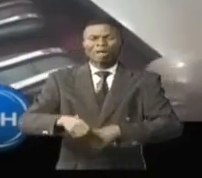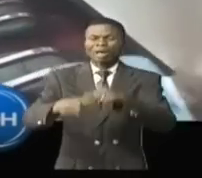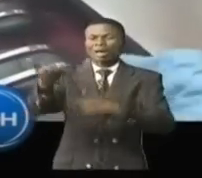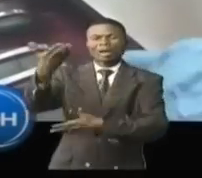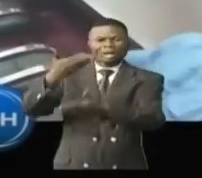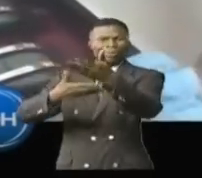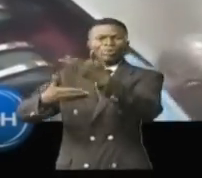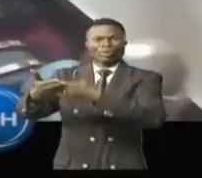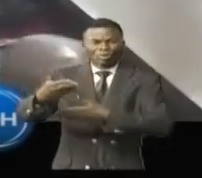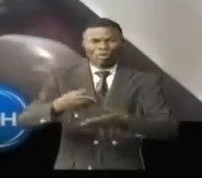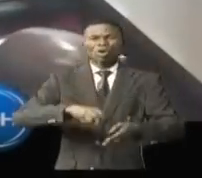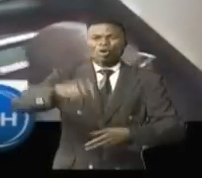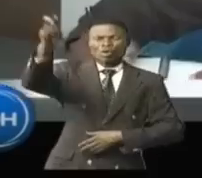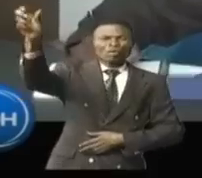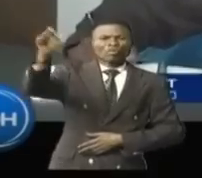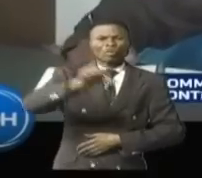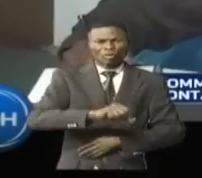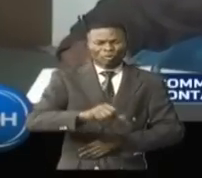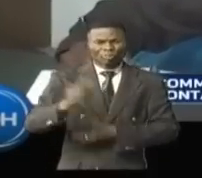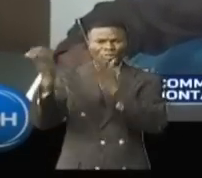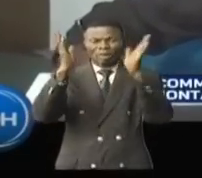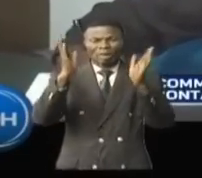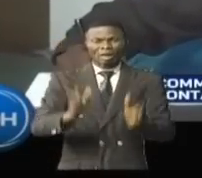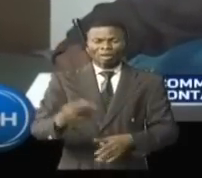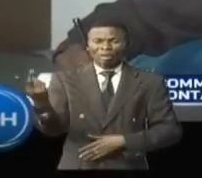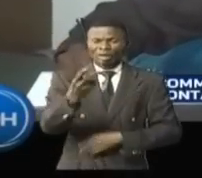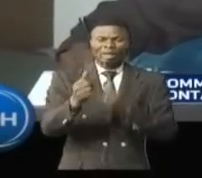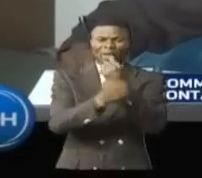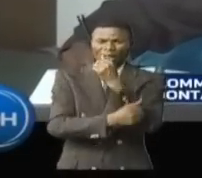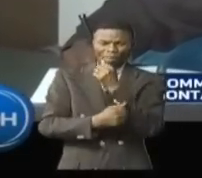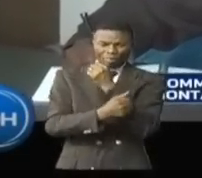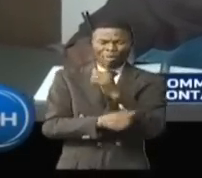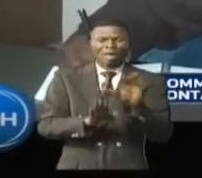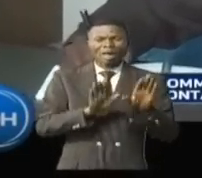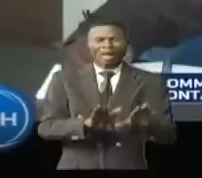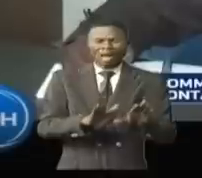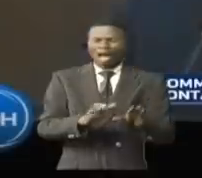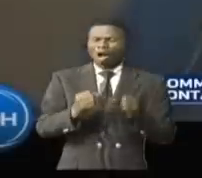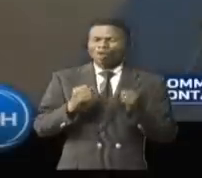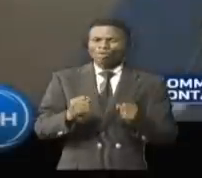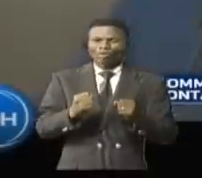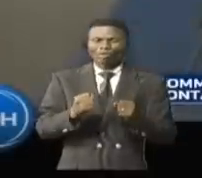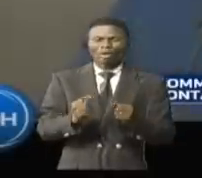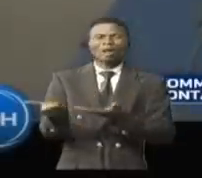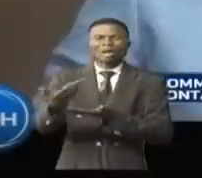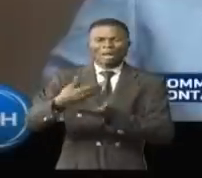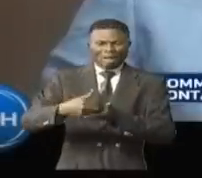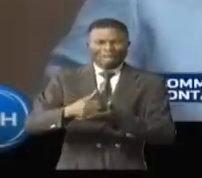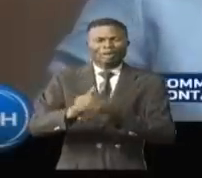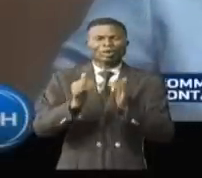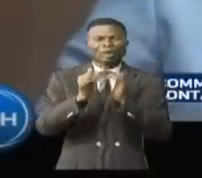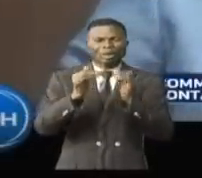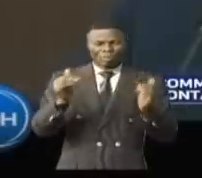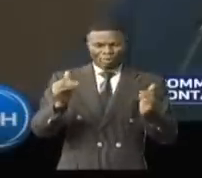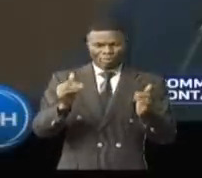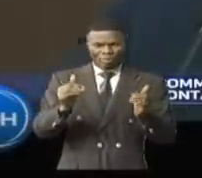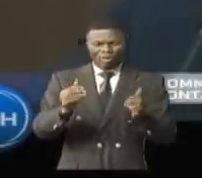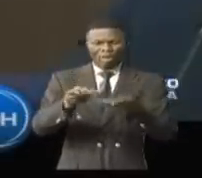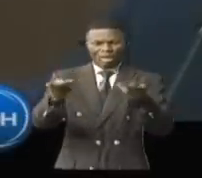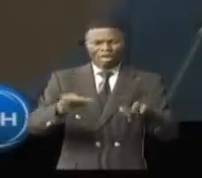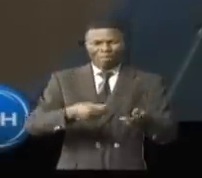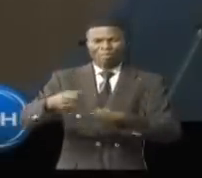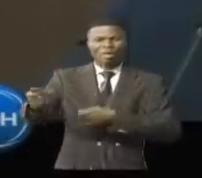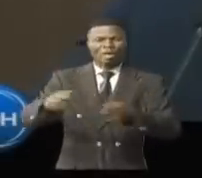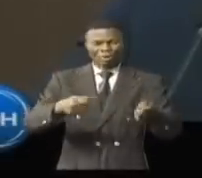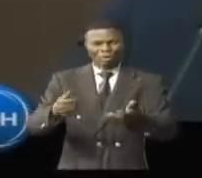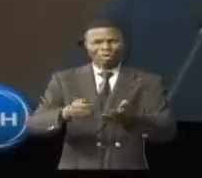commercer et voyager. Et les commerçants de ces deux pays attendent avec impatience les retours à la normale au poste